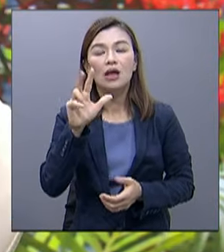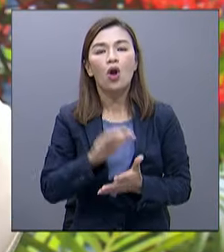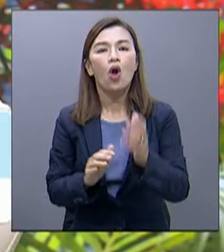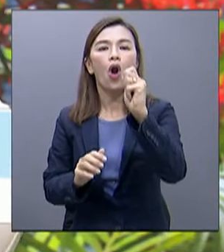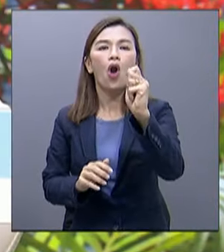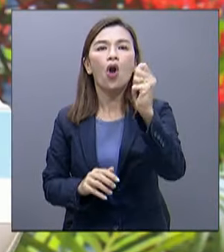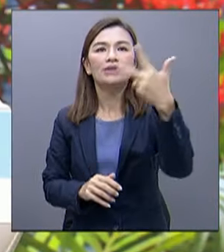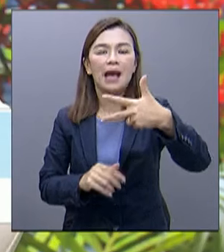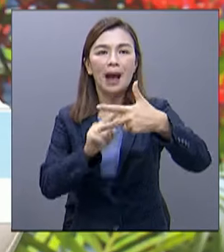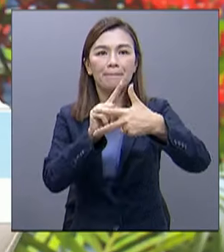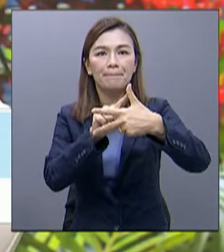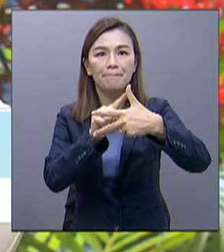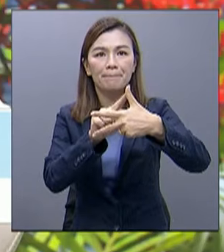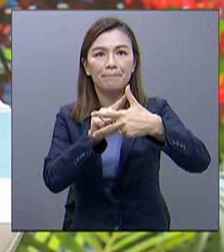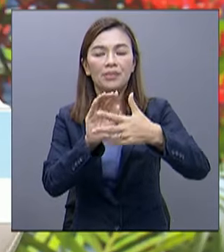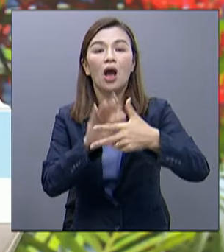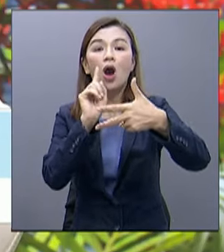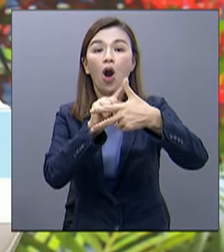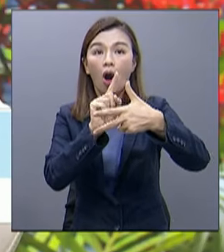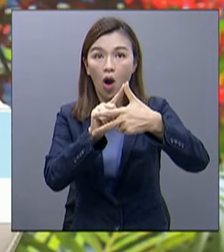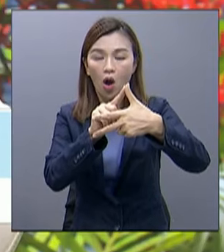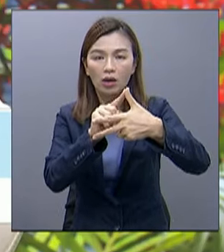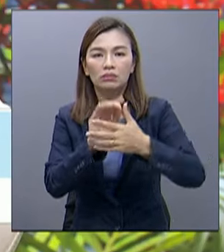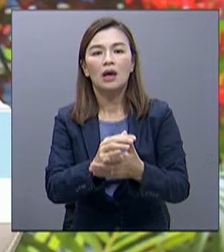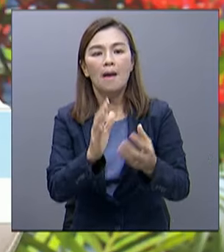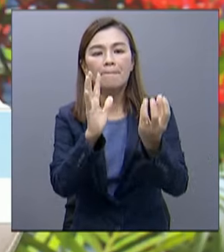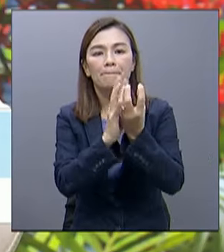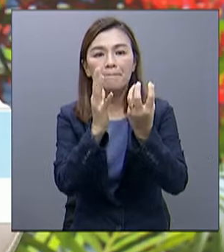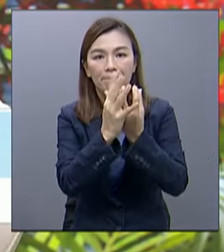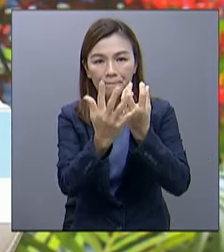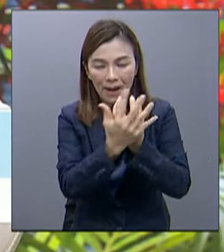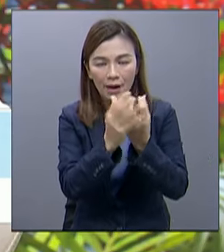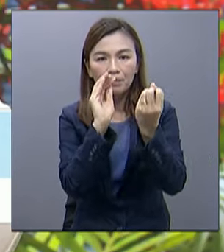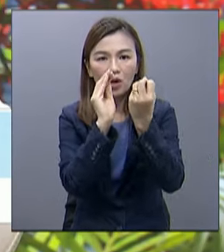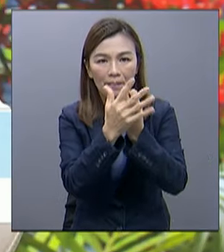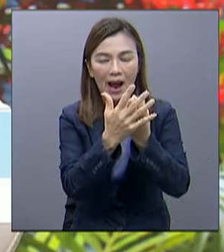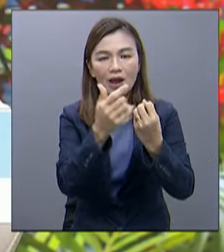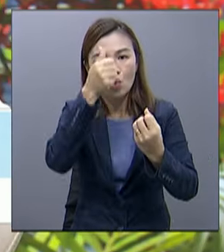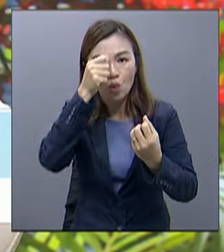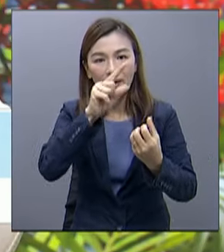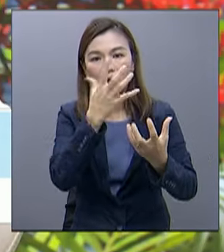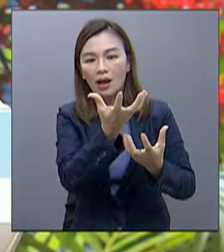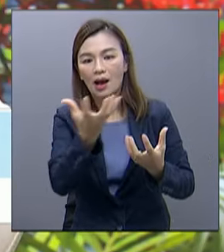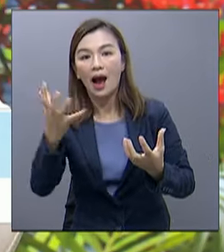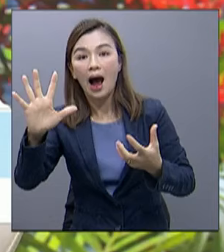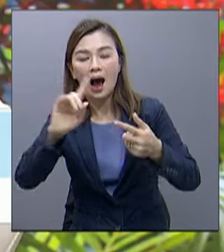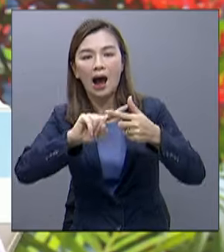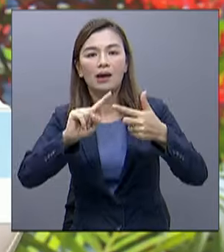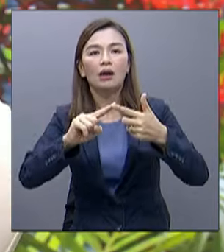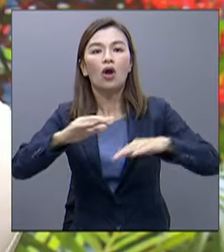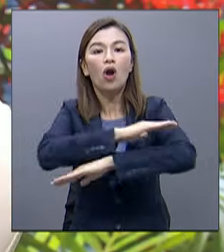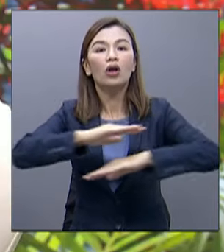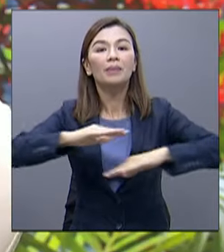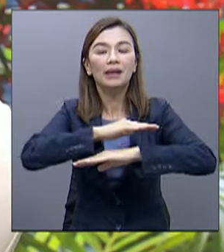สอนคนนะครับอที่ 1คือออาหารผักผลไม้เกิน 5ฝมือต่อวันอที่ 2คือออิริยาบทเนไวออกแรงขอ